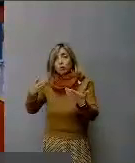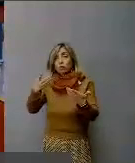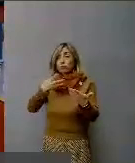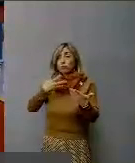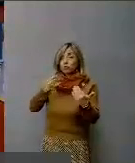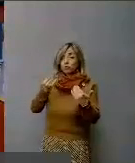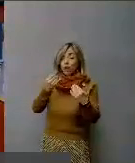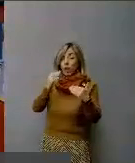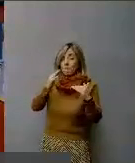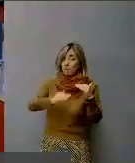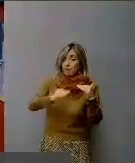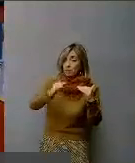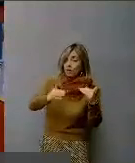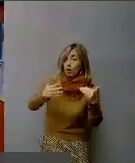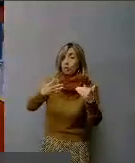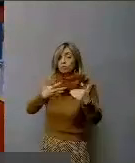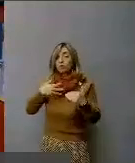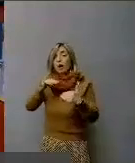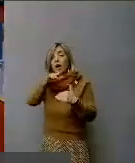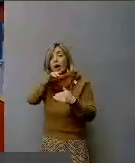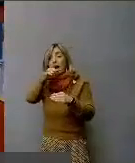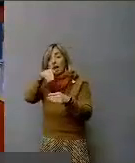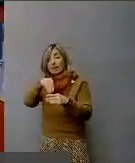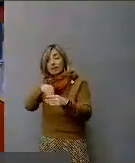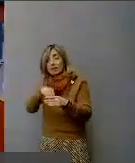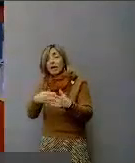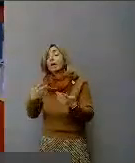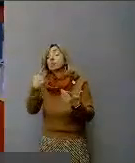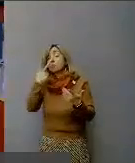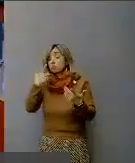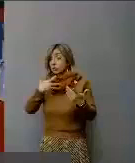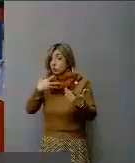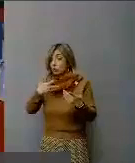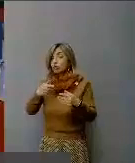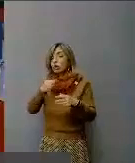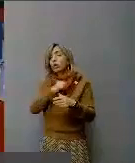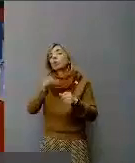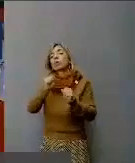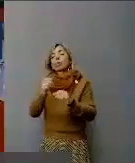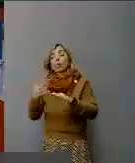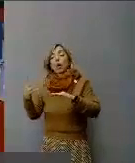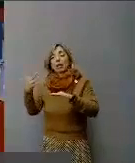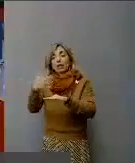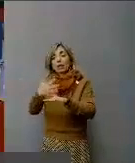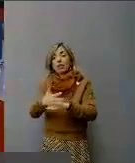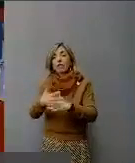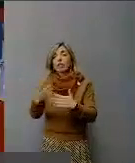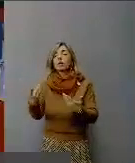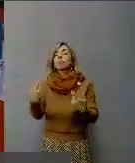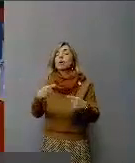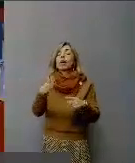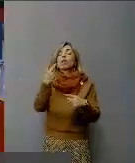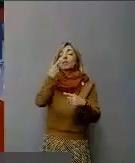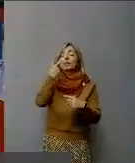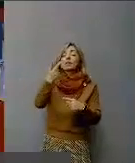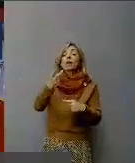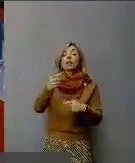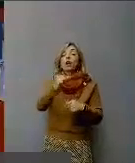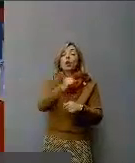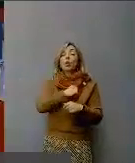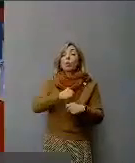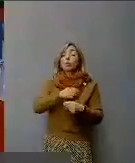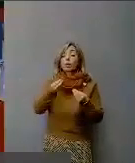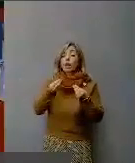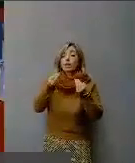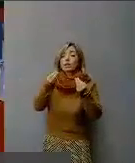che ha la possibilità da parte del comune di intervenire alla tipologia degli alloggi messi a disposizione del comune perché guardate che l'agenzia